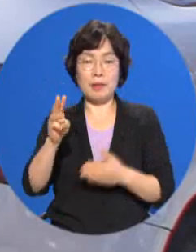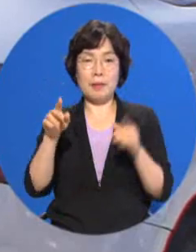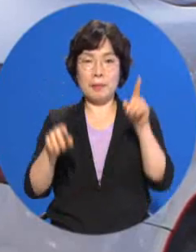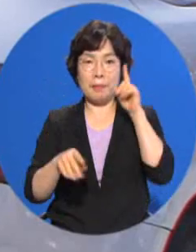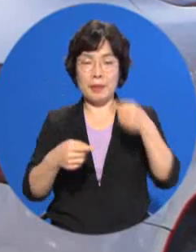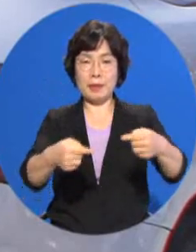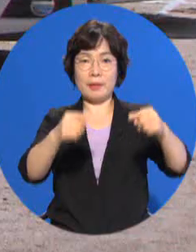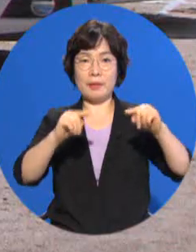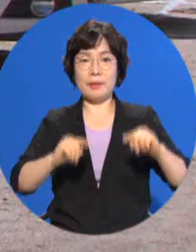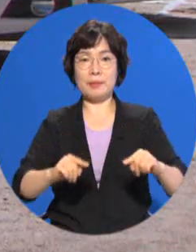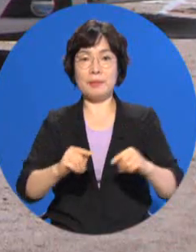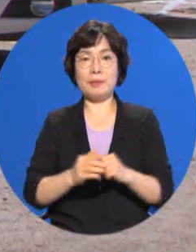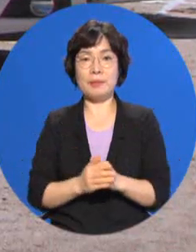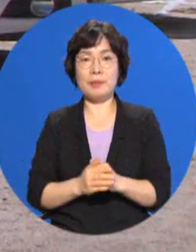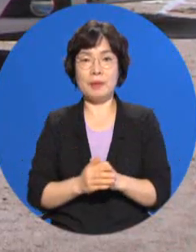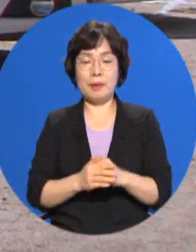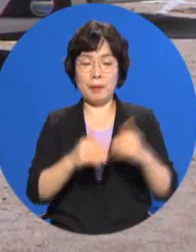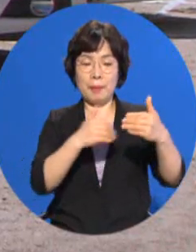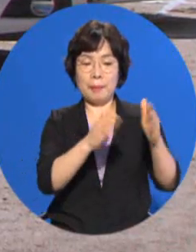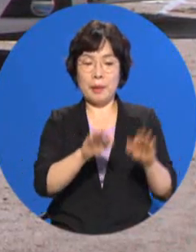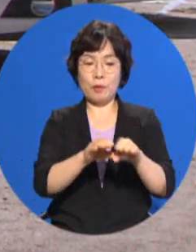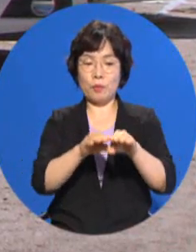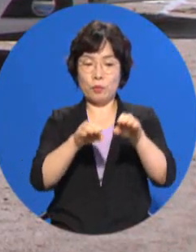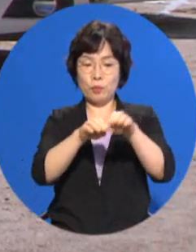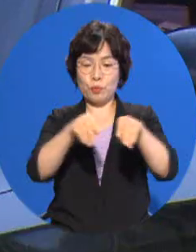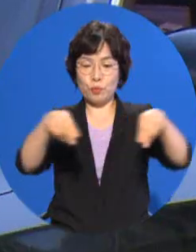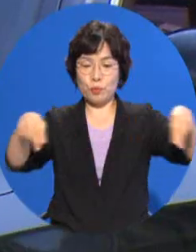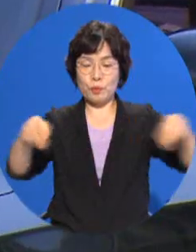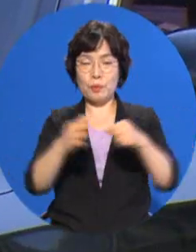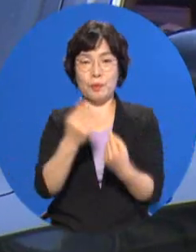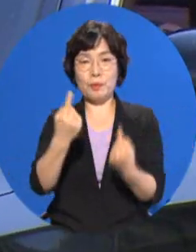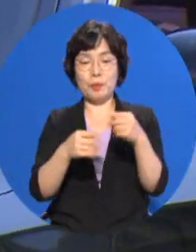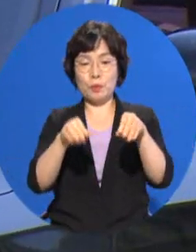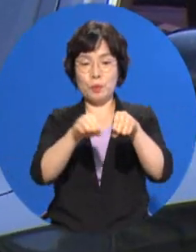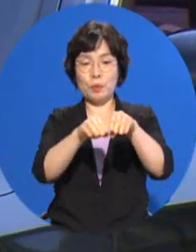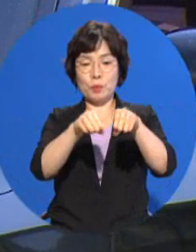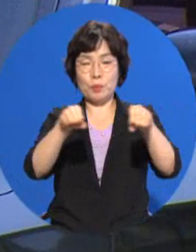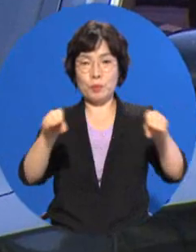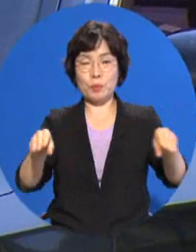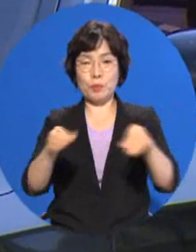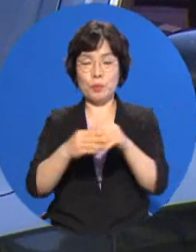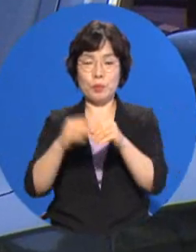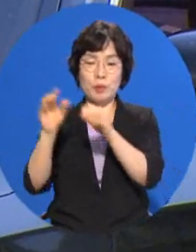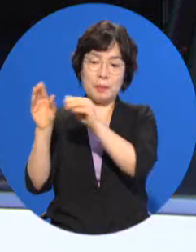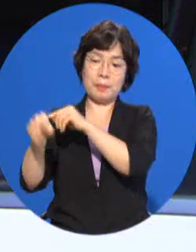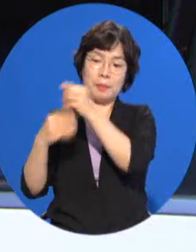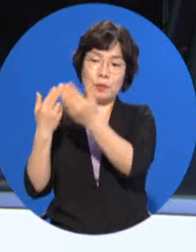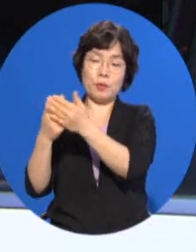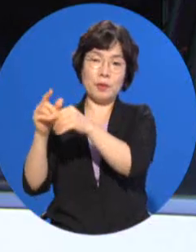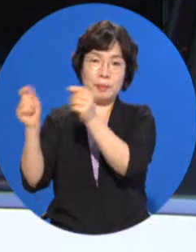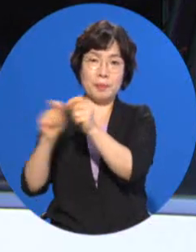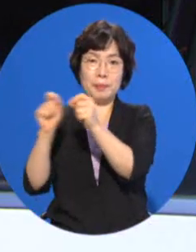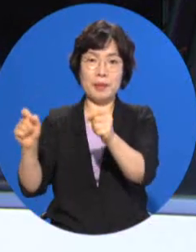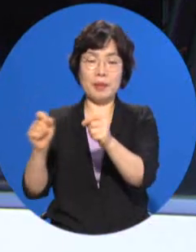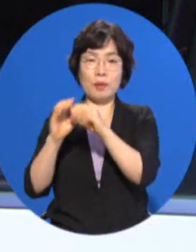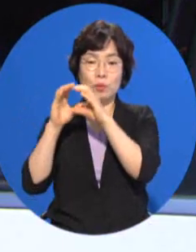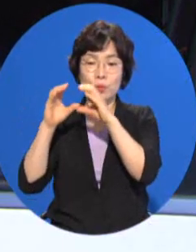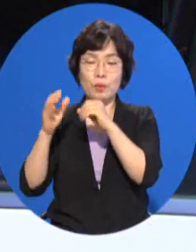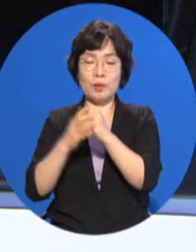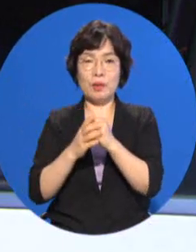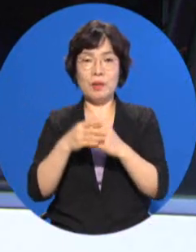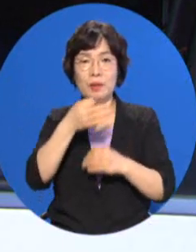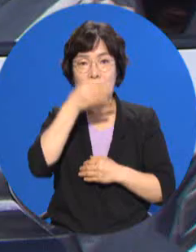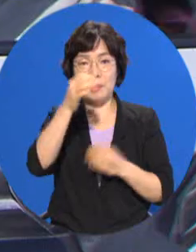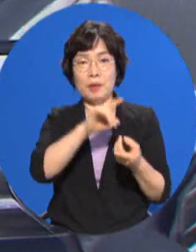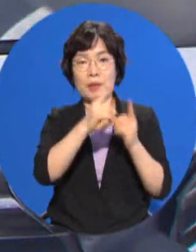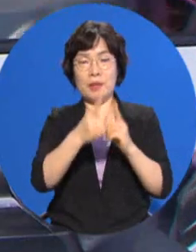참석했습니다. 반별로 나란히 줄을 서는 대신 사이드미러에 색색의 풍선을 달았고 아이들의 우렁찬